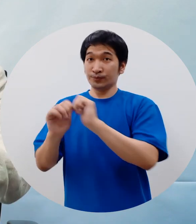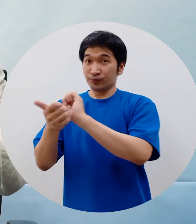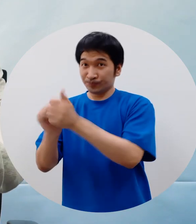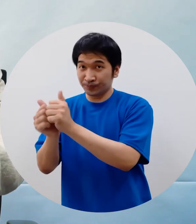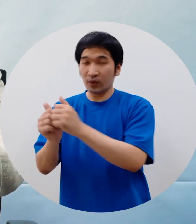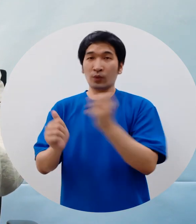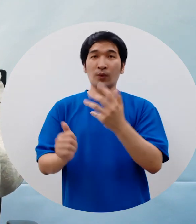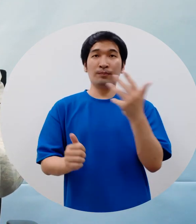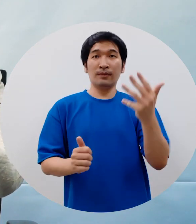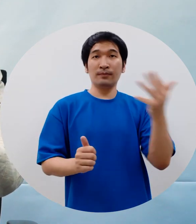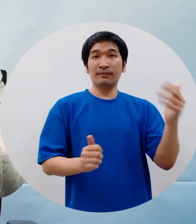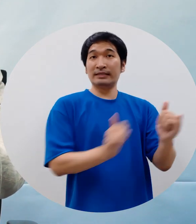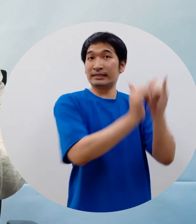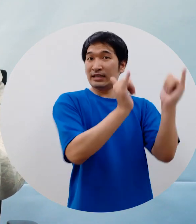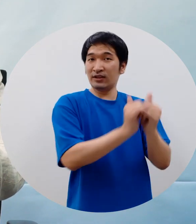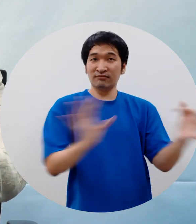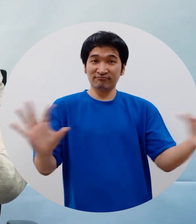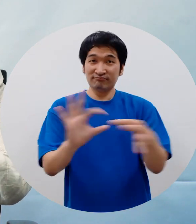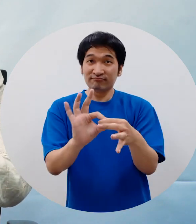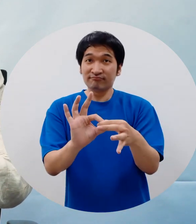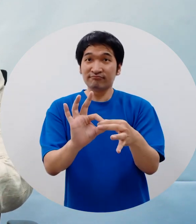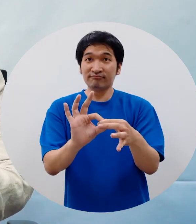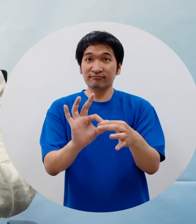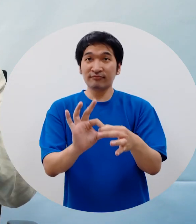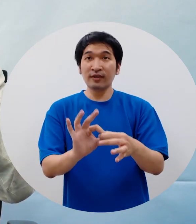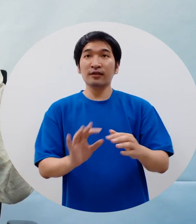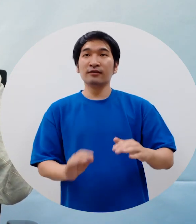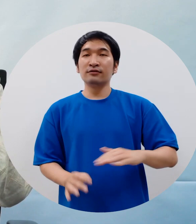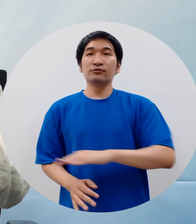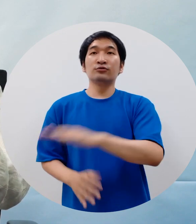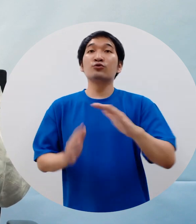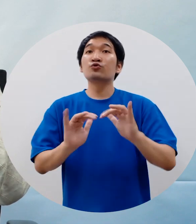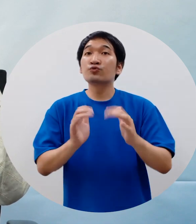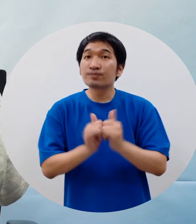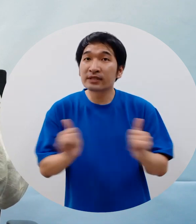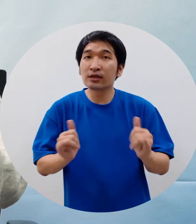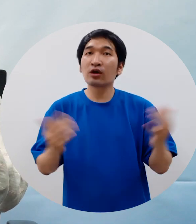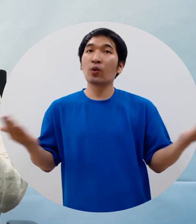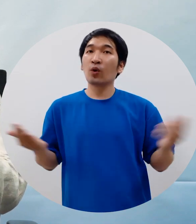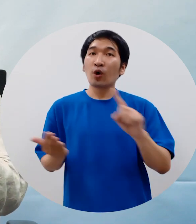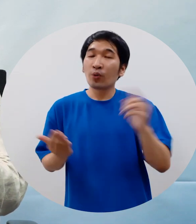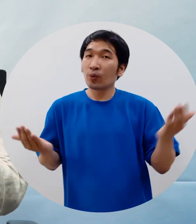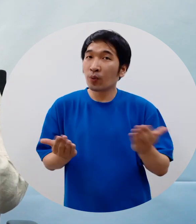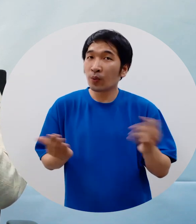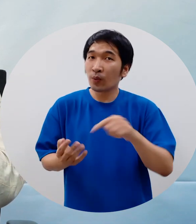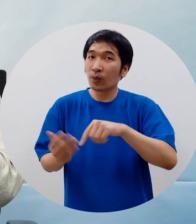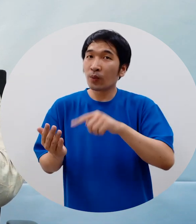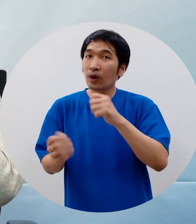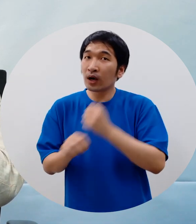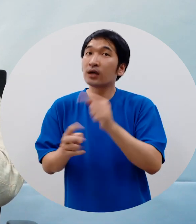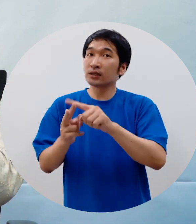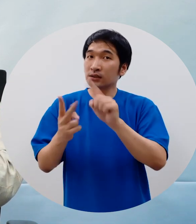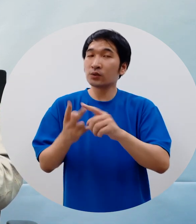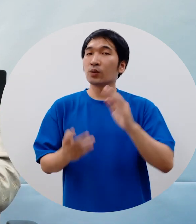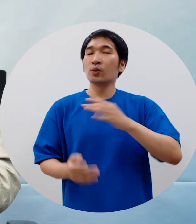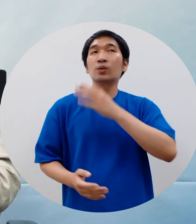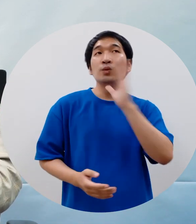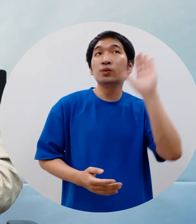생각하고, 국부펀드와 888 사회가 그렇게 연계되고, 우리 국민들이 어떤 노동을 하더라도